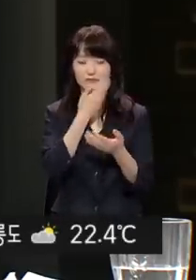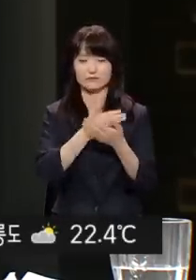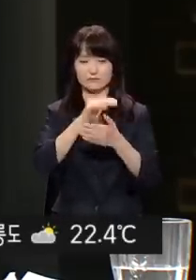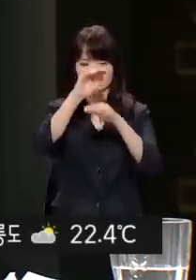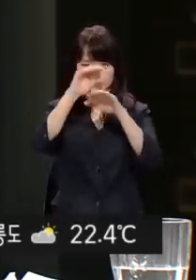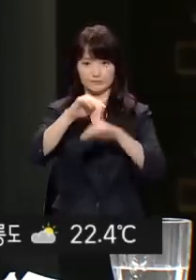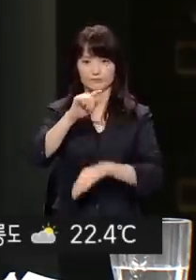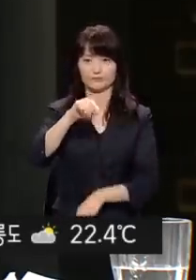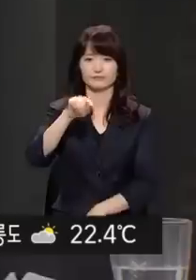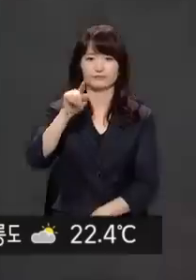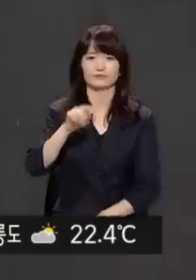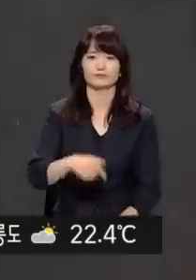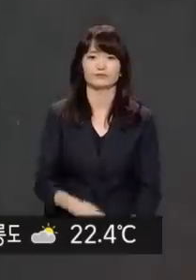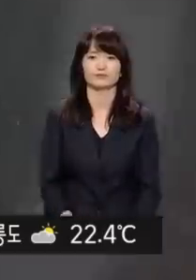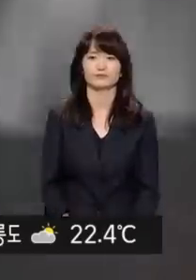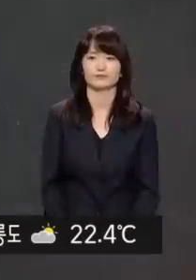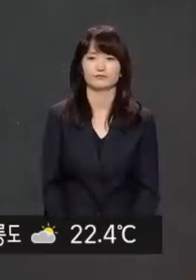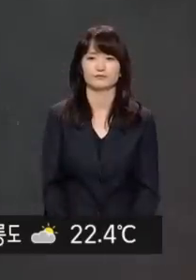포인트 짚어보죠